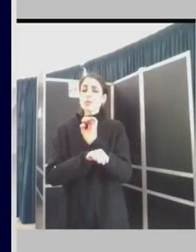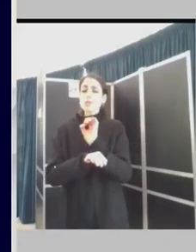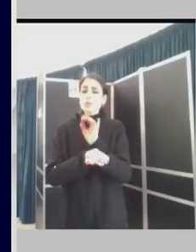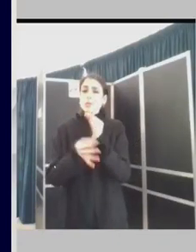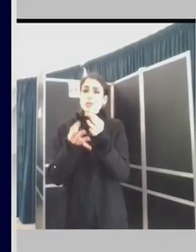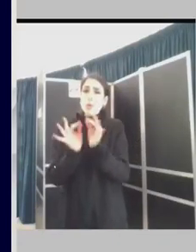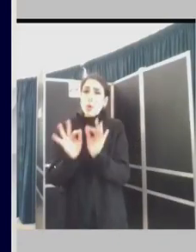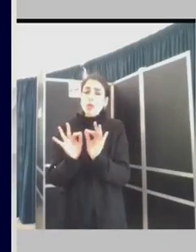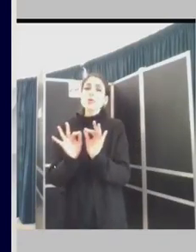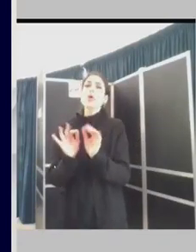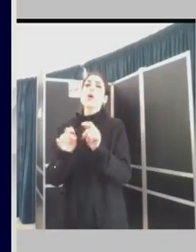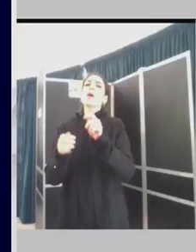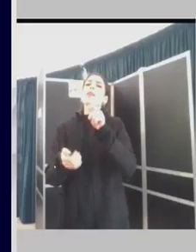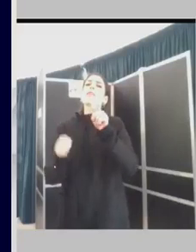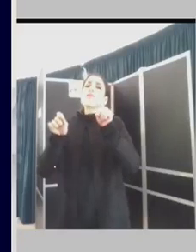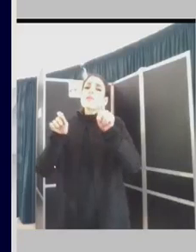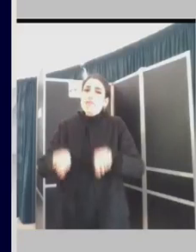fino ad arrivare al quinto.